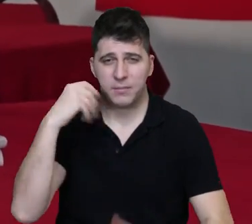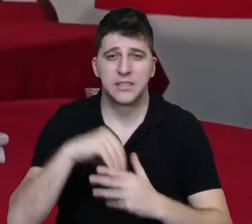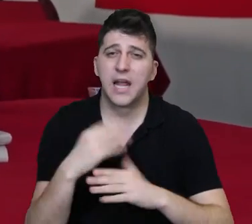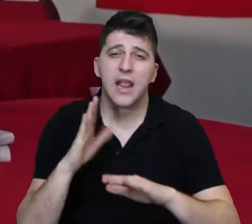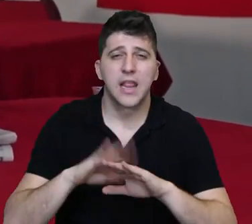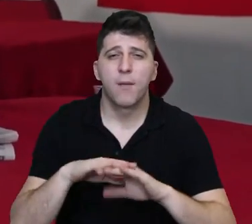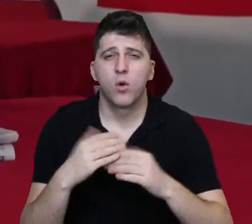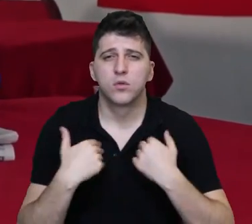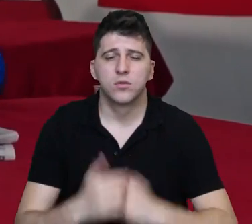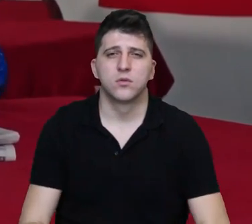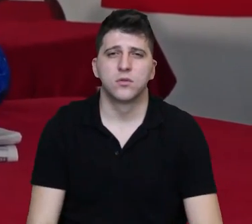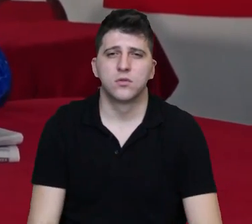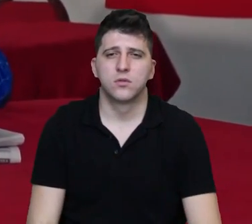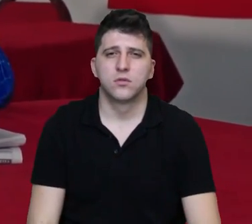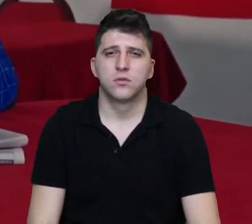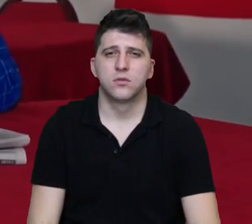ne yapıyorduk?